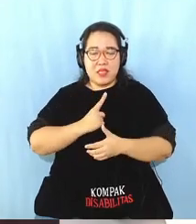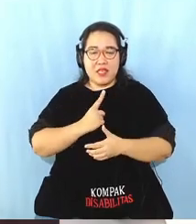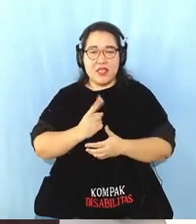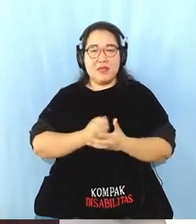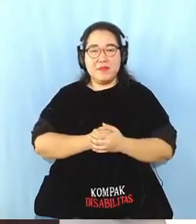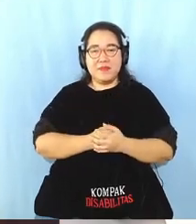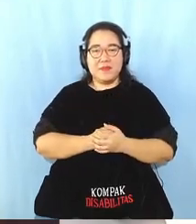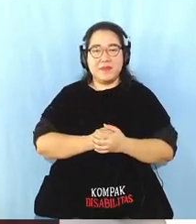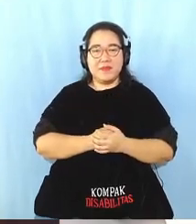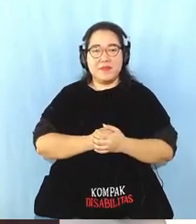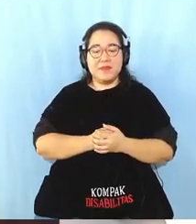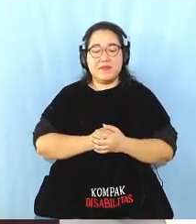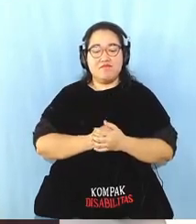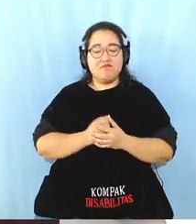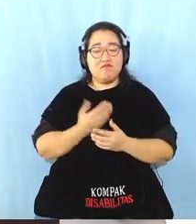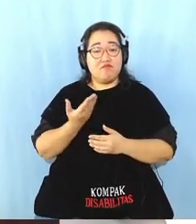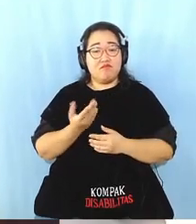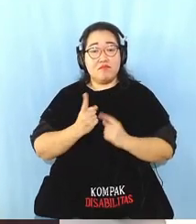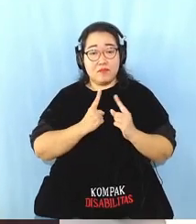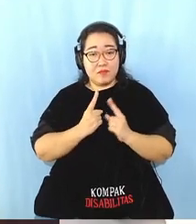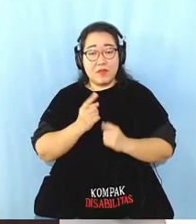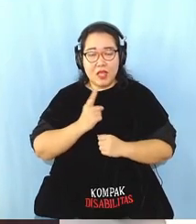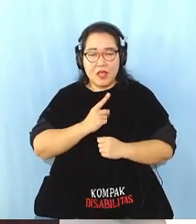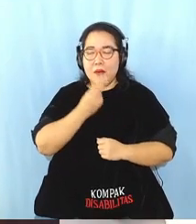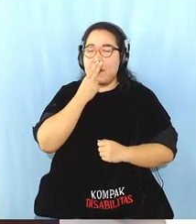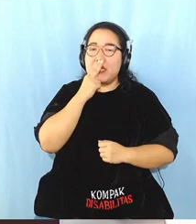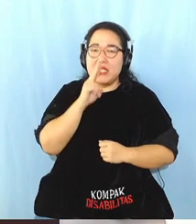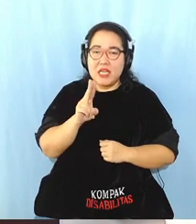kepada Dia sang juru selamat,